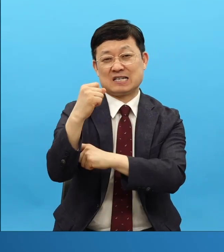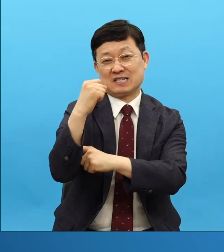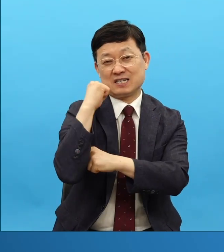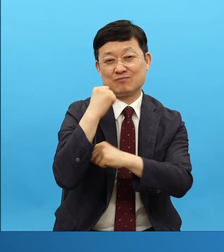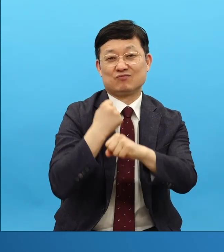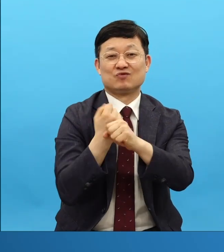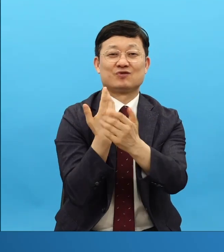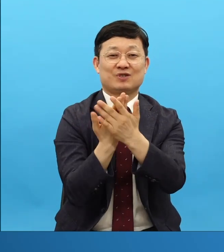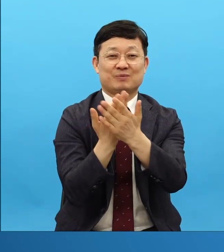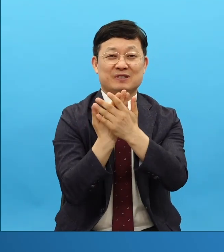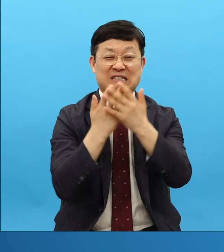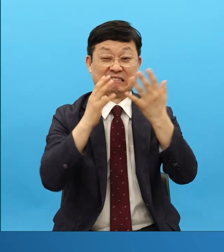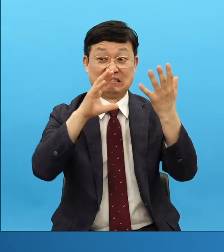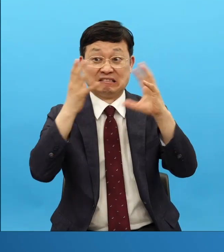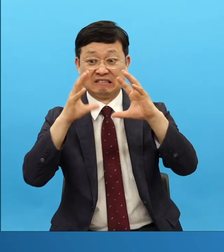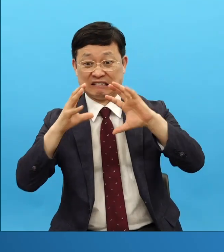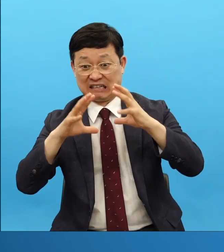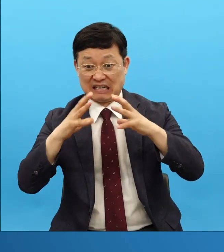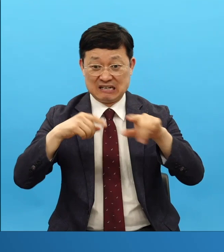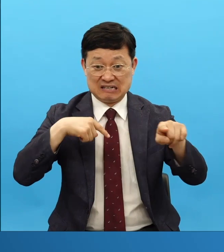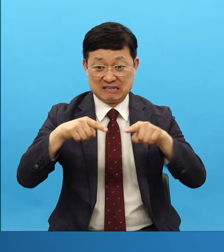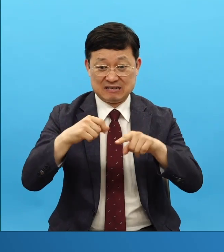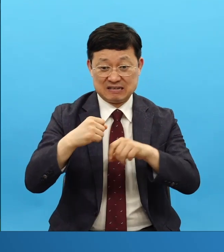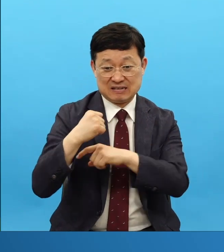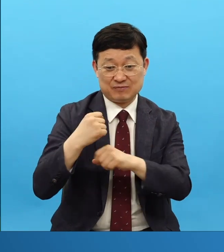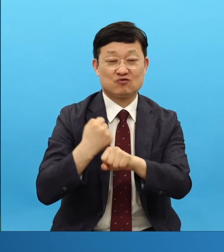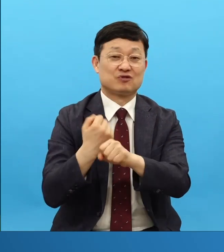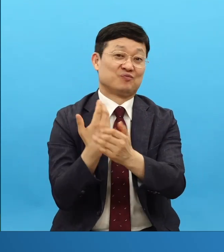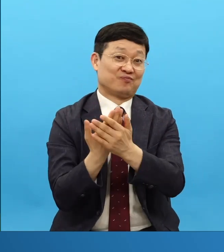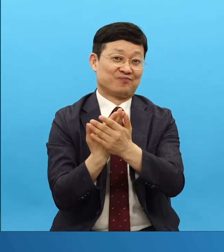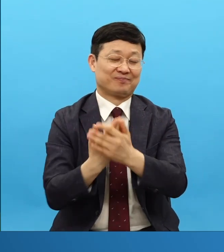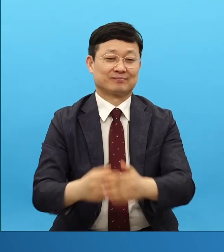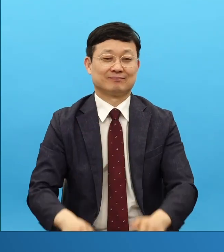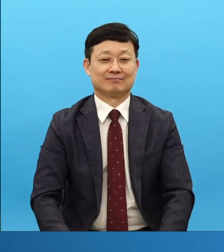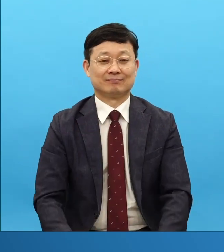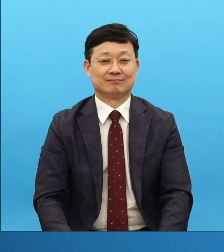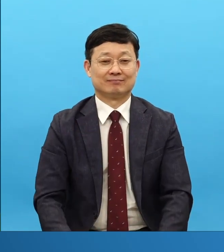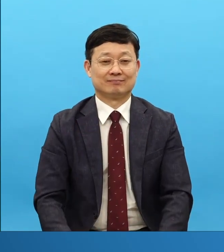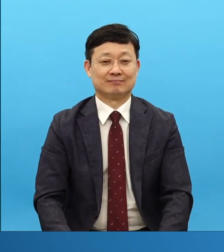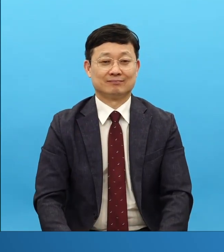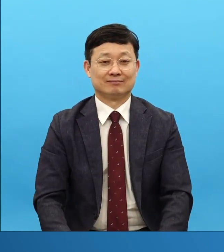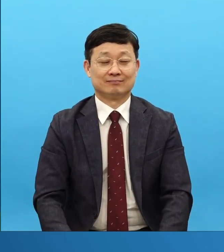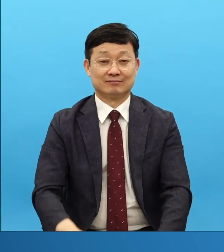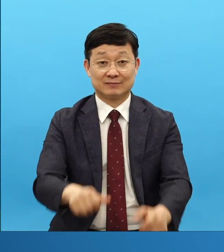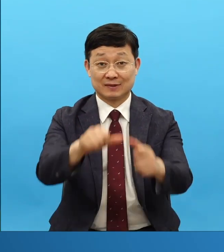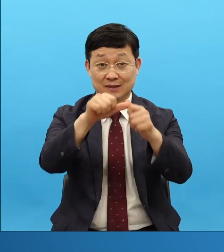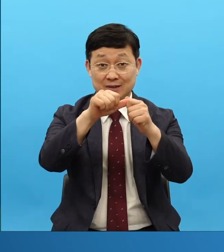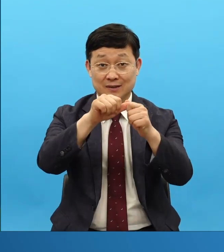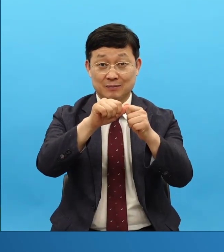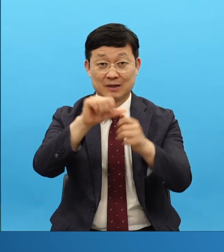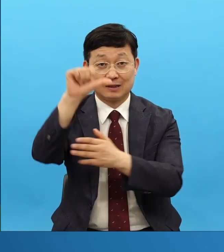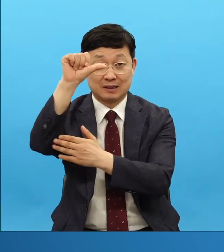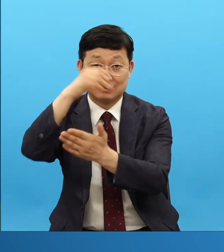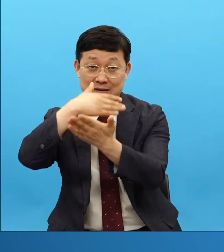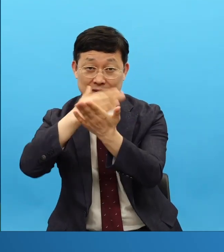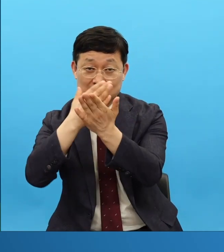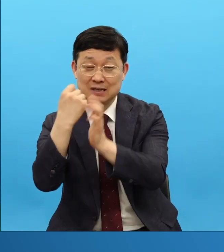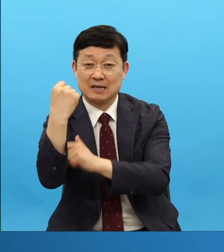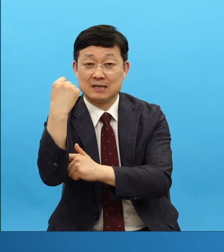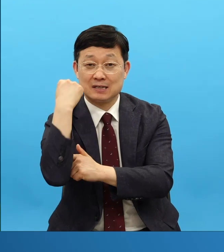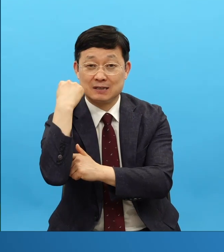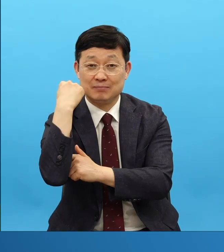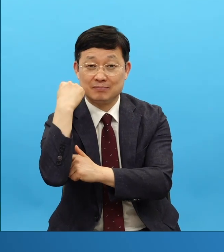Give me the power to save the world and the universe. 이거 하기 위해서 완전 5가지의 저 힘 위에서 내는